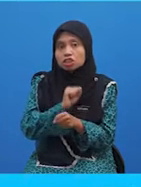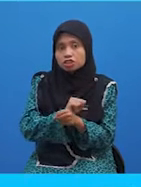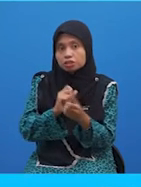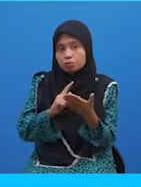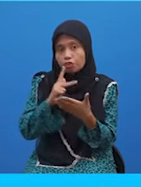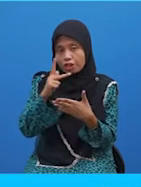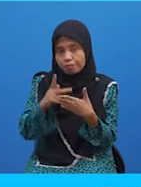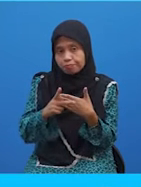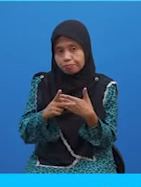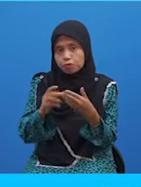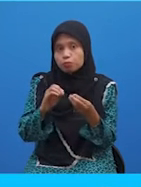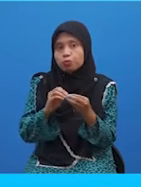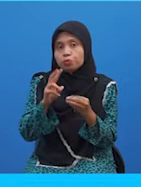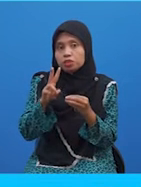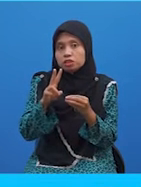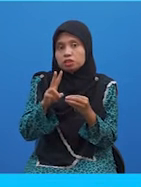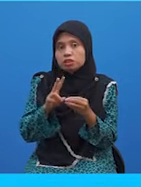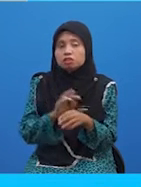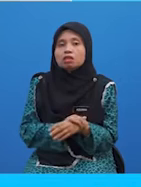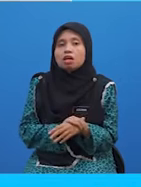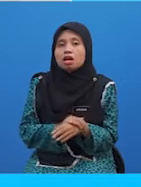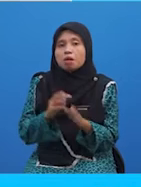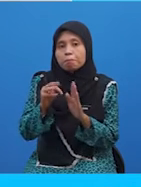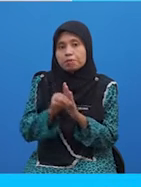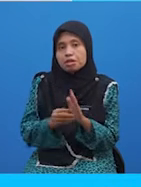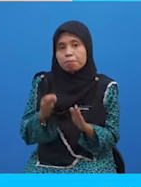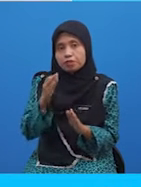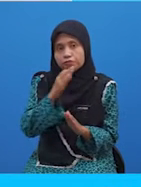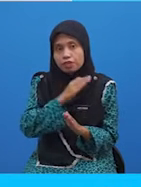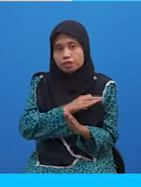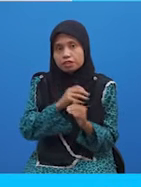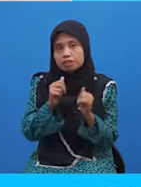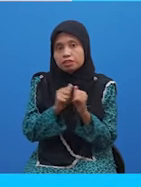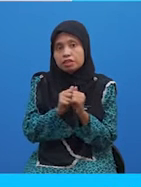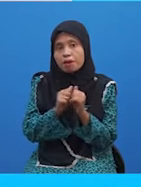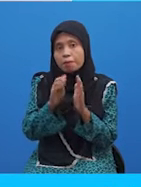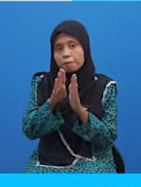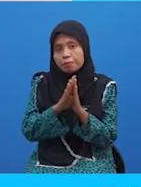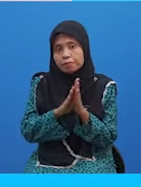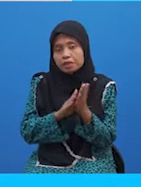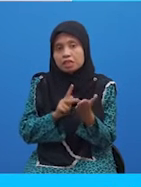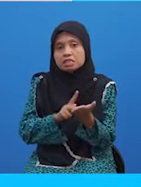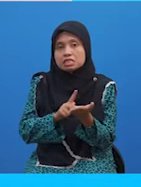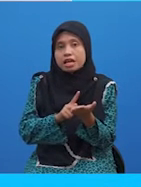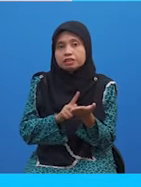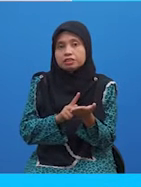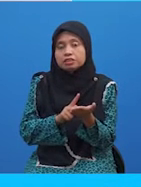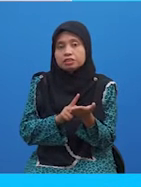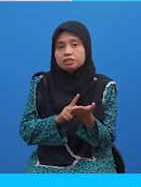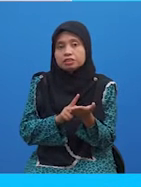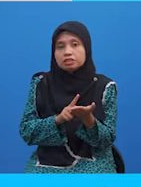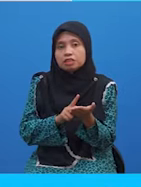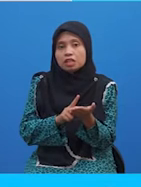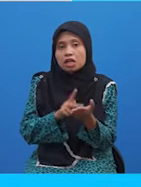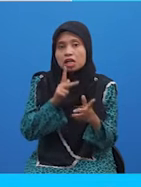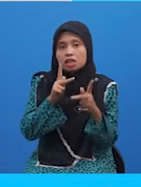kertas kerja program. Kesalahan kedua, memanfaatkan dengan berkesan. Sebab salah, kesalahan menggunakan